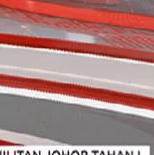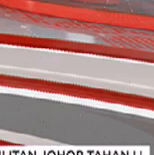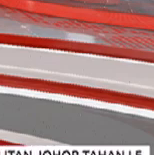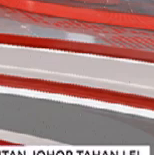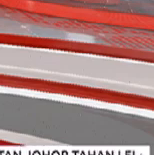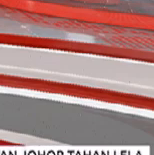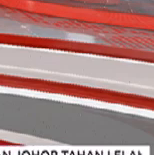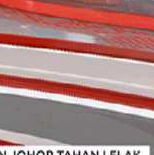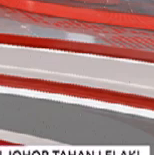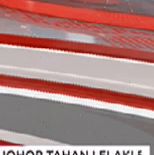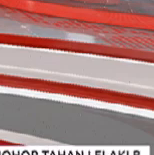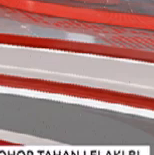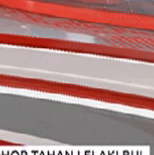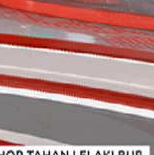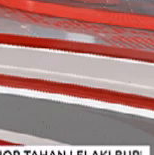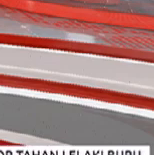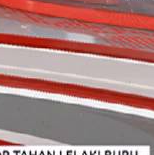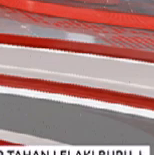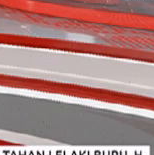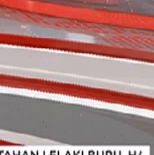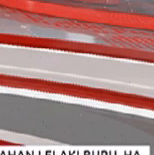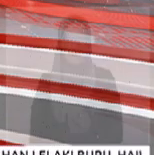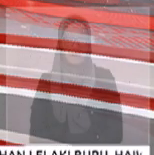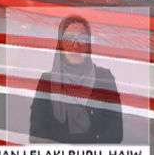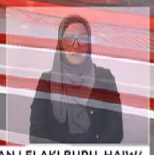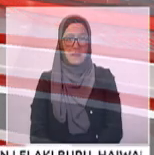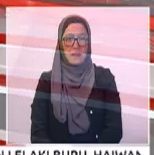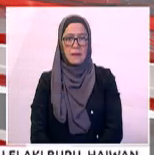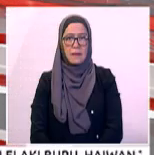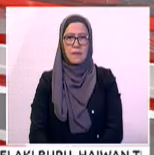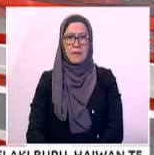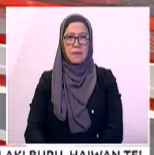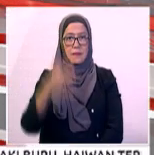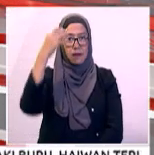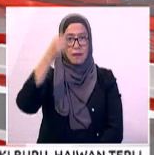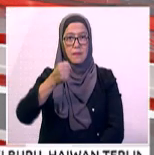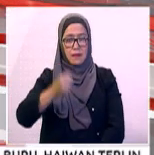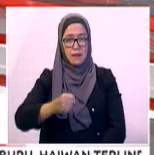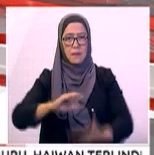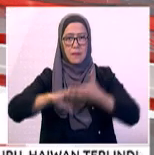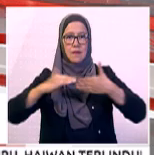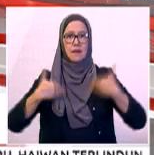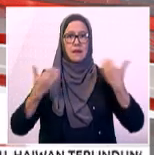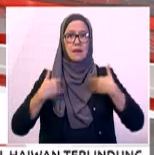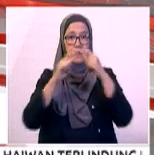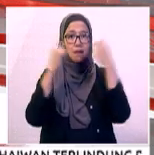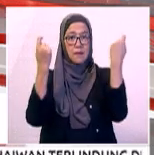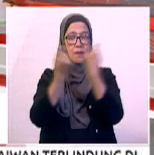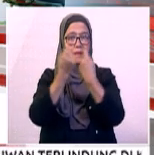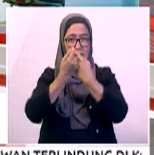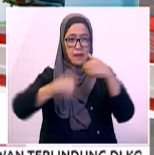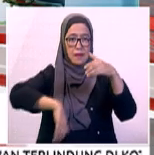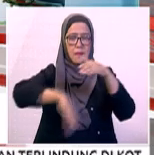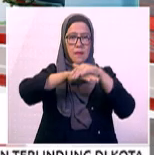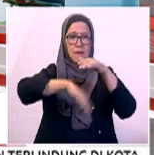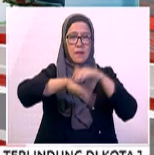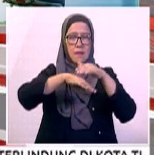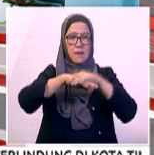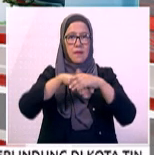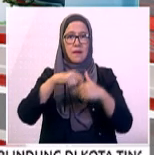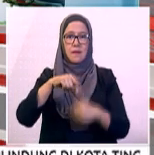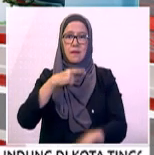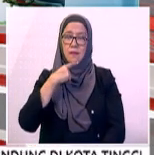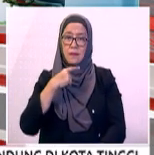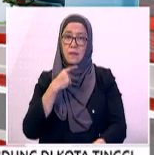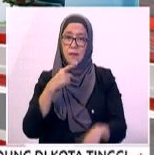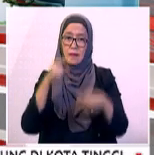Assalamualaikum dan salam sejahtera. Skuad bola sepak lelaki kesukan si Filipina 2019 boleh menarik nafas lega